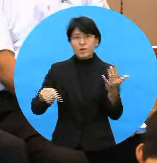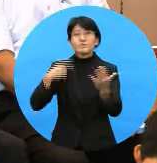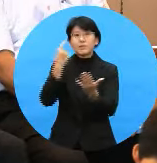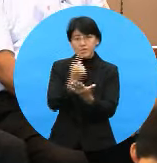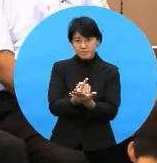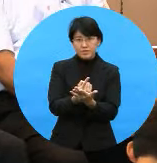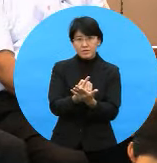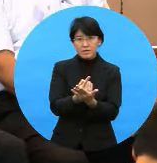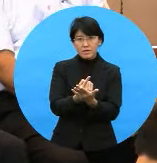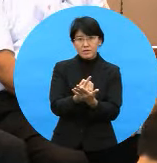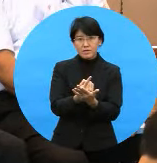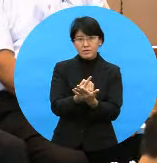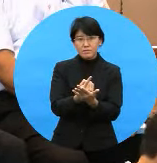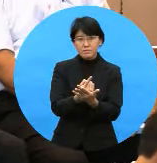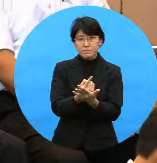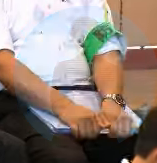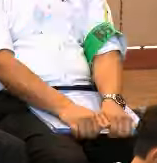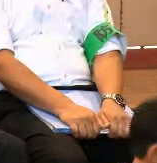が参加しました。